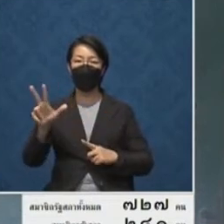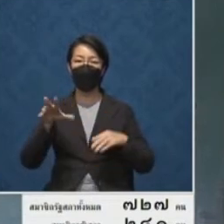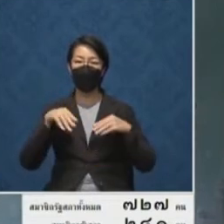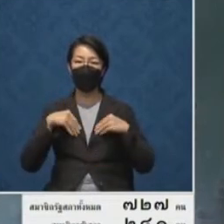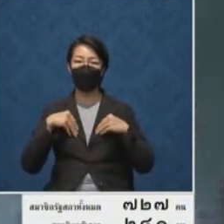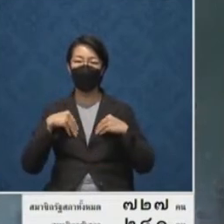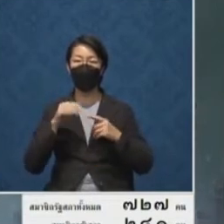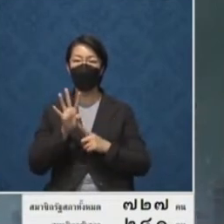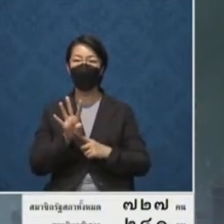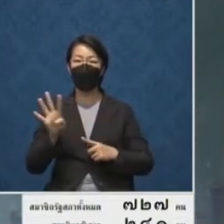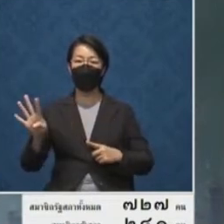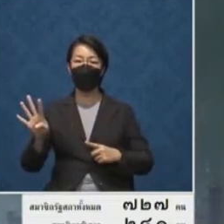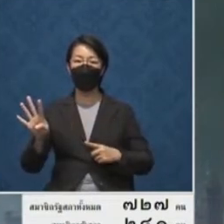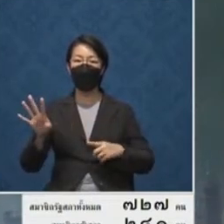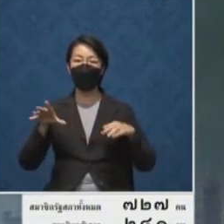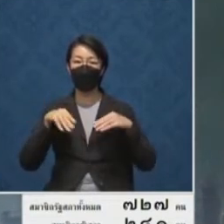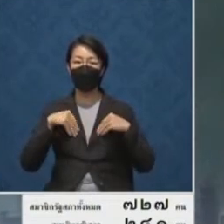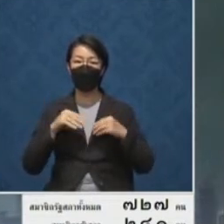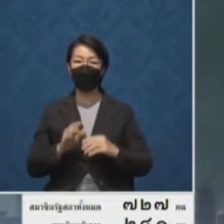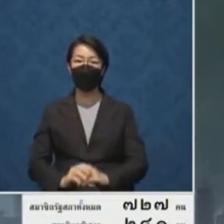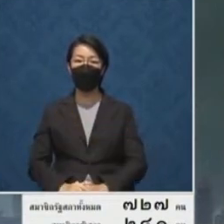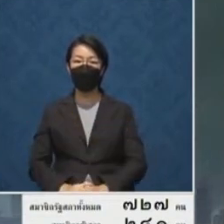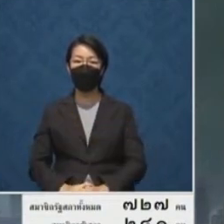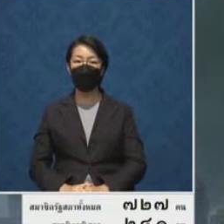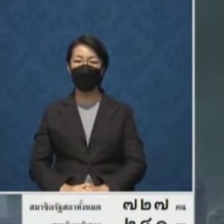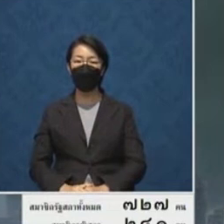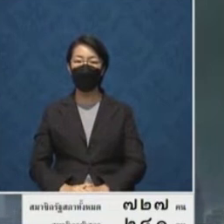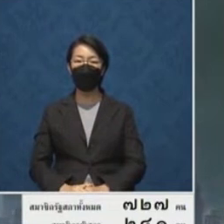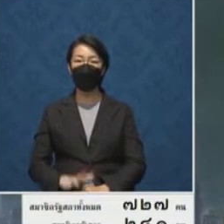การ3รับหลักการ4รับหลักการ